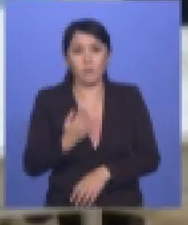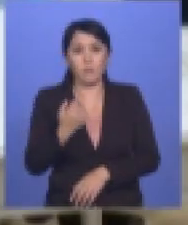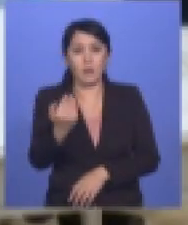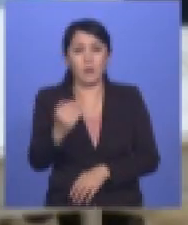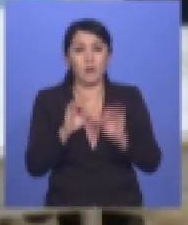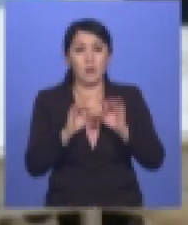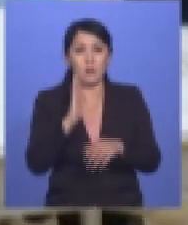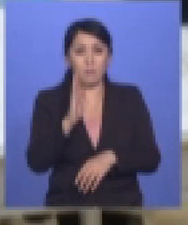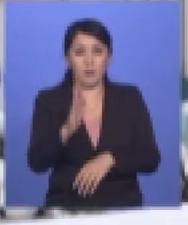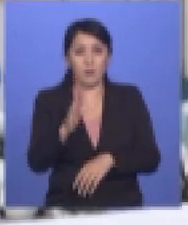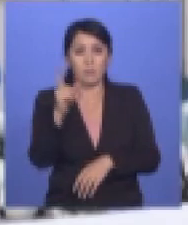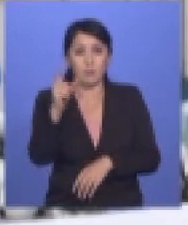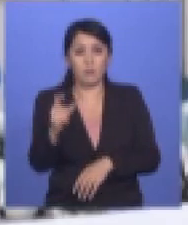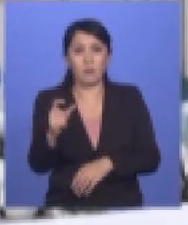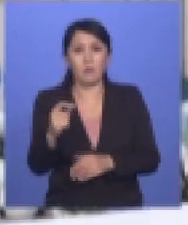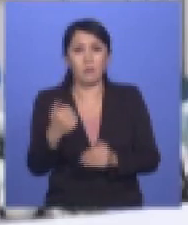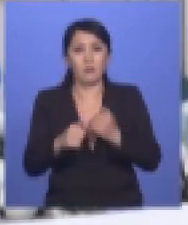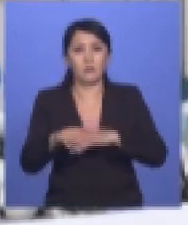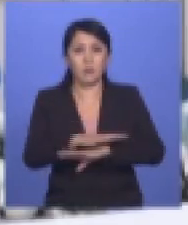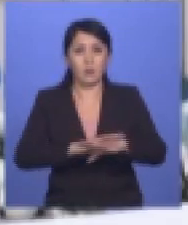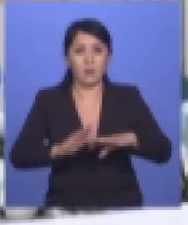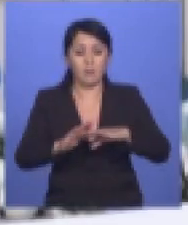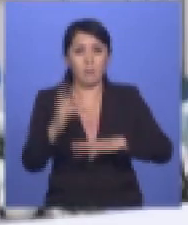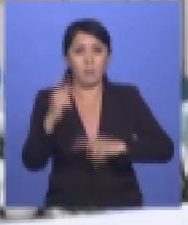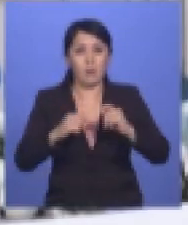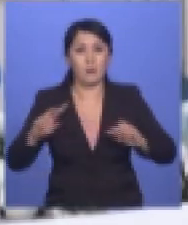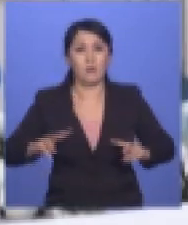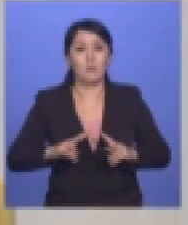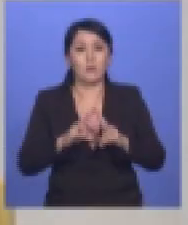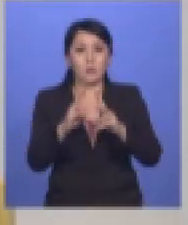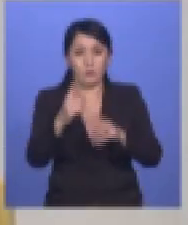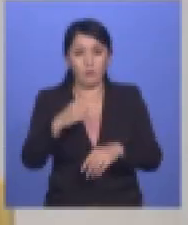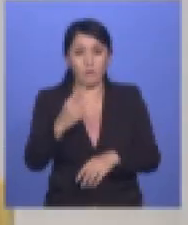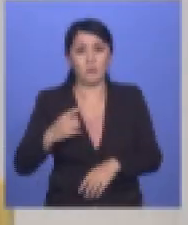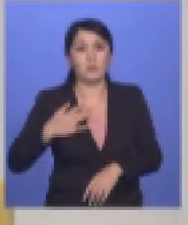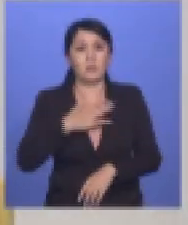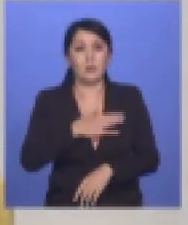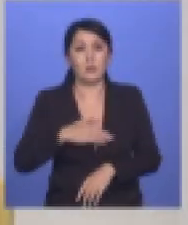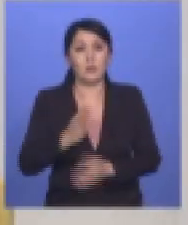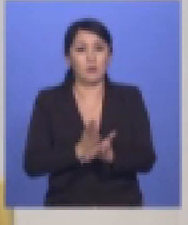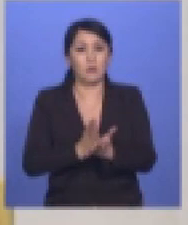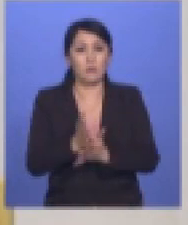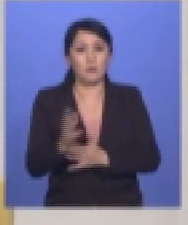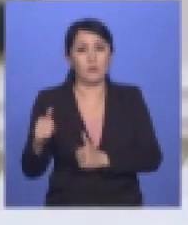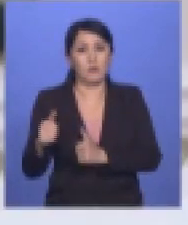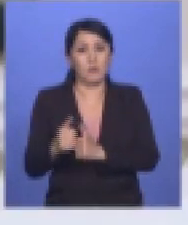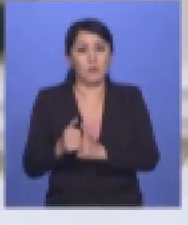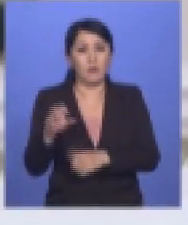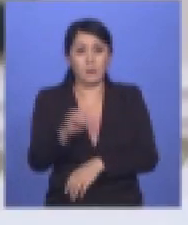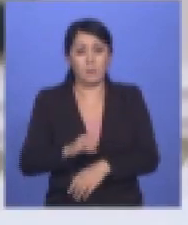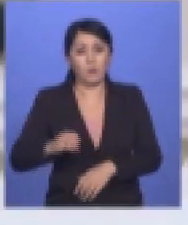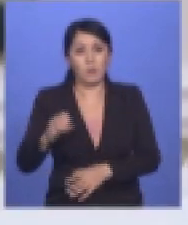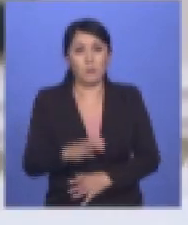за его выступление в качестве спикера на международном форуме Астана президент подчеркнул важность стратегического сотрудничества